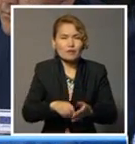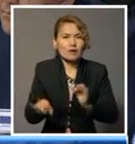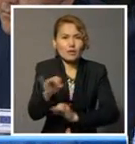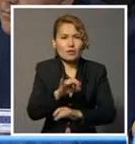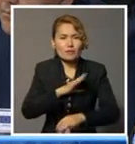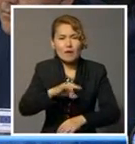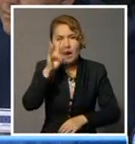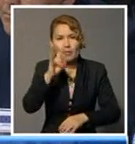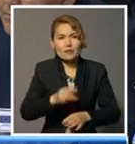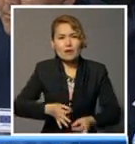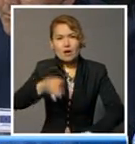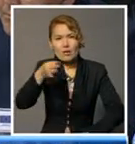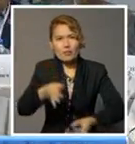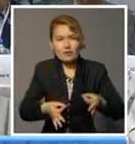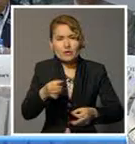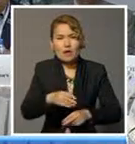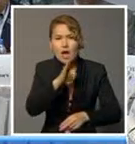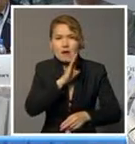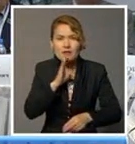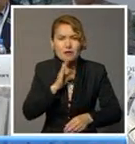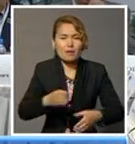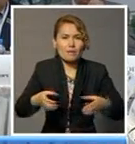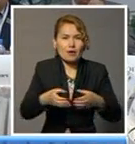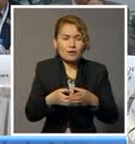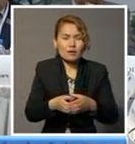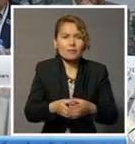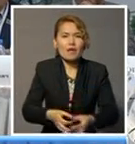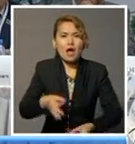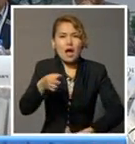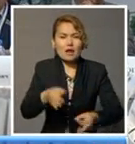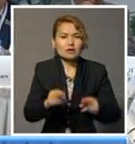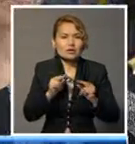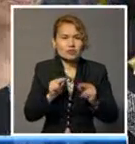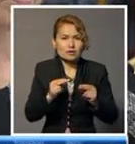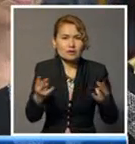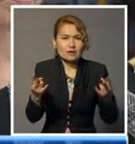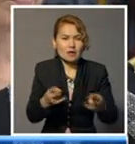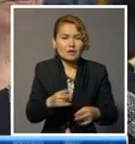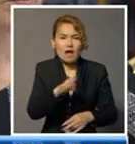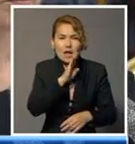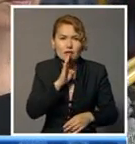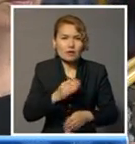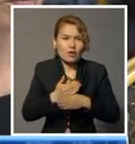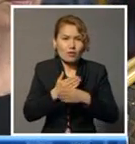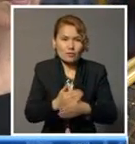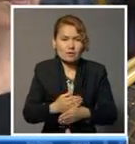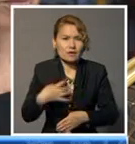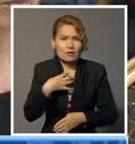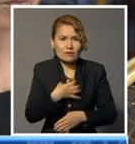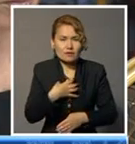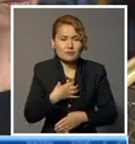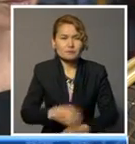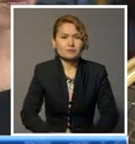талқылады. Еліміздегі сотталғандардың әлжуаз топтары әділ сот жүйесіне қол жеткізу керектігі және бұл мәселенің өзектігі кеңінен